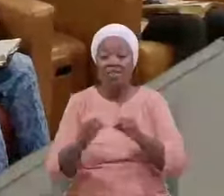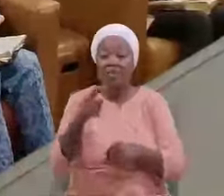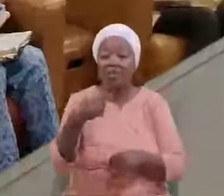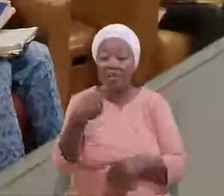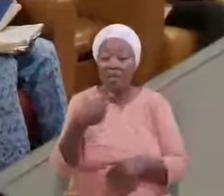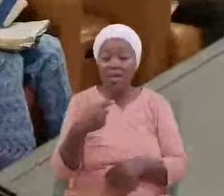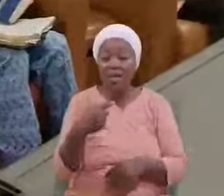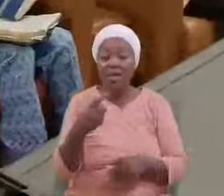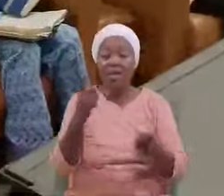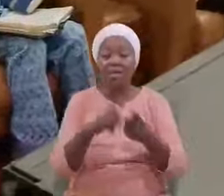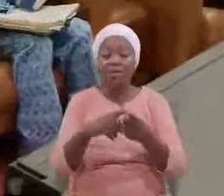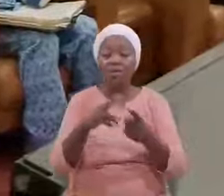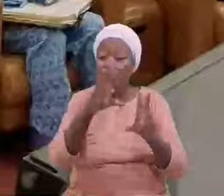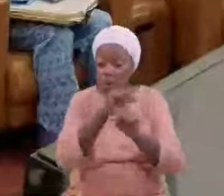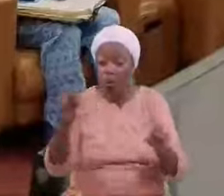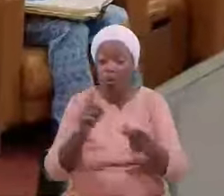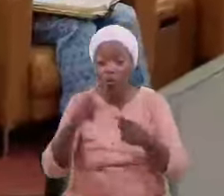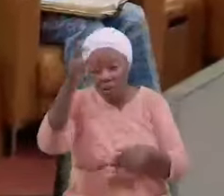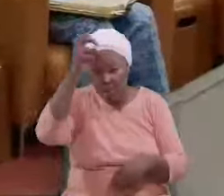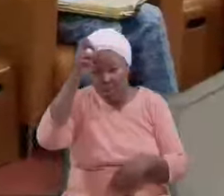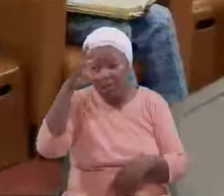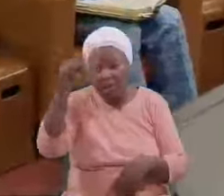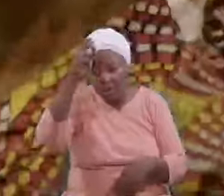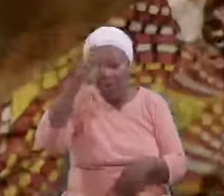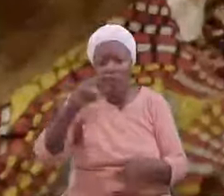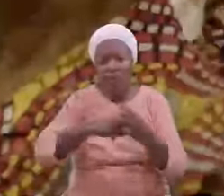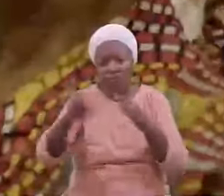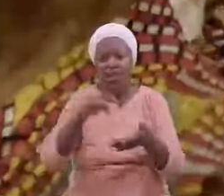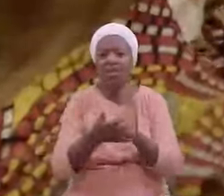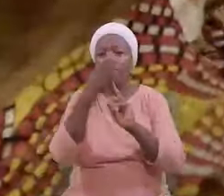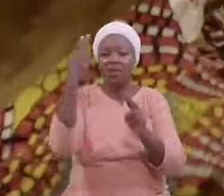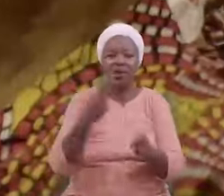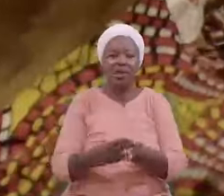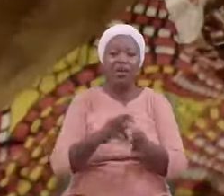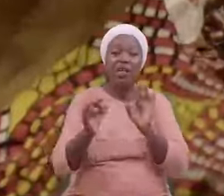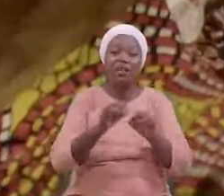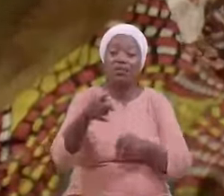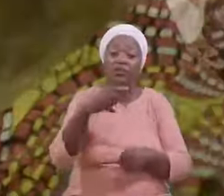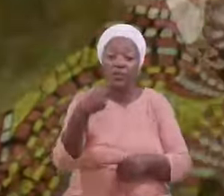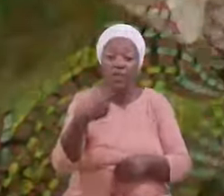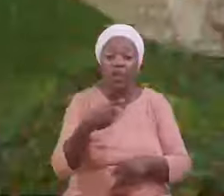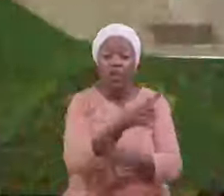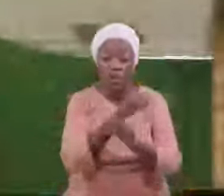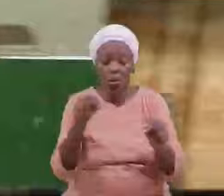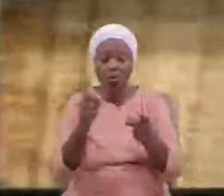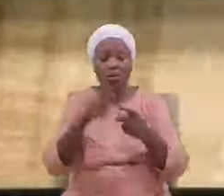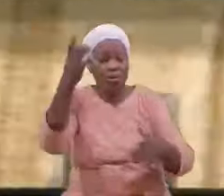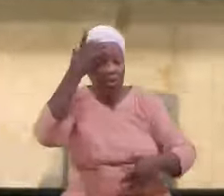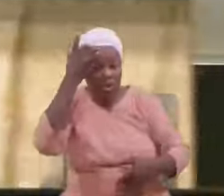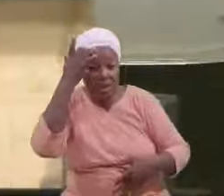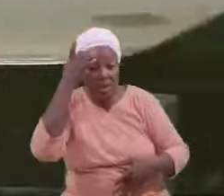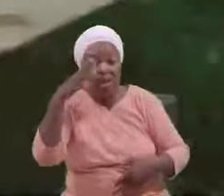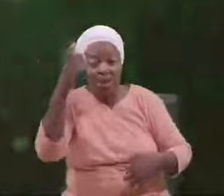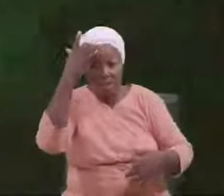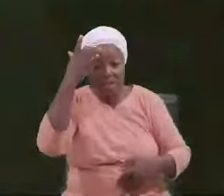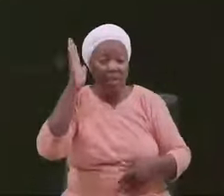diable, le diable va fuir. Et tu dis non à la maladie va